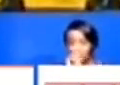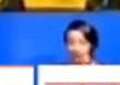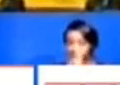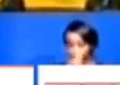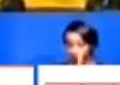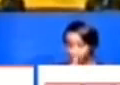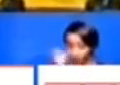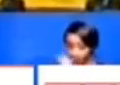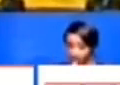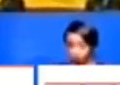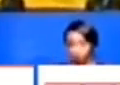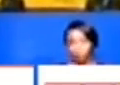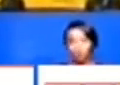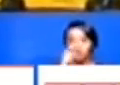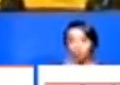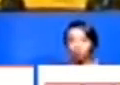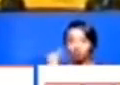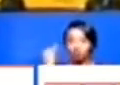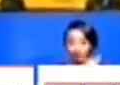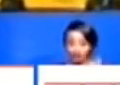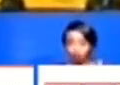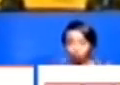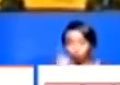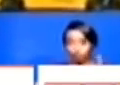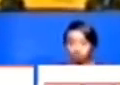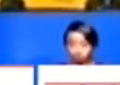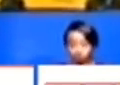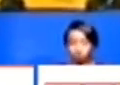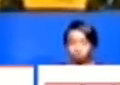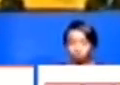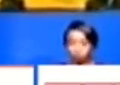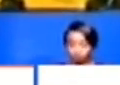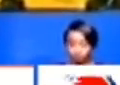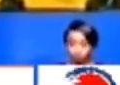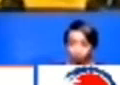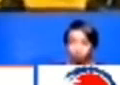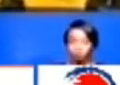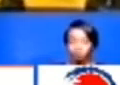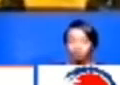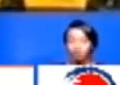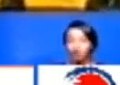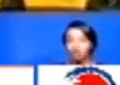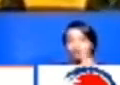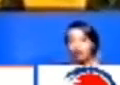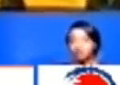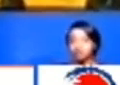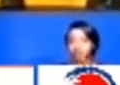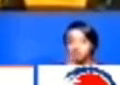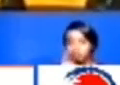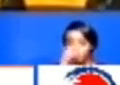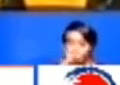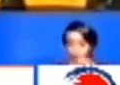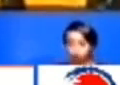okulonda mpozi polling station abantu bafa okubategeeza ekifaananyi kyebalaba nga bw'olaba ku luno gundi yaffe teyali kyambogo